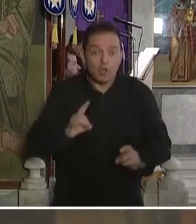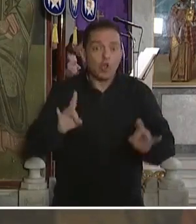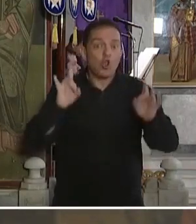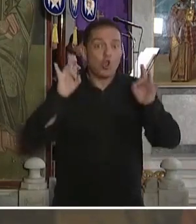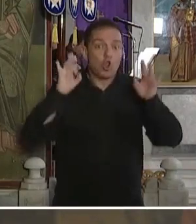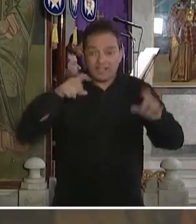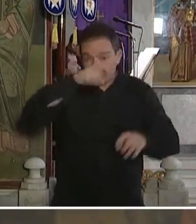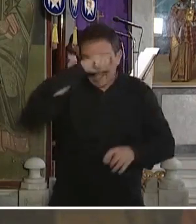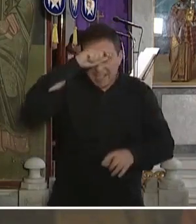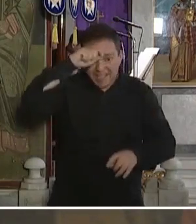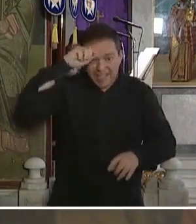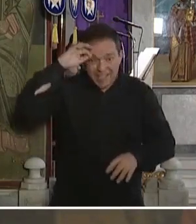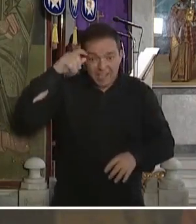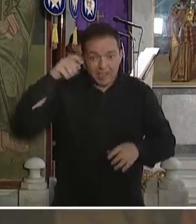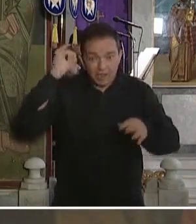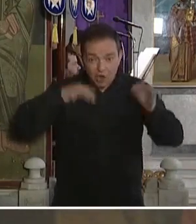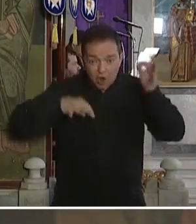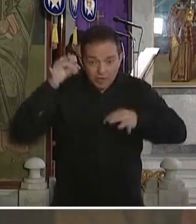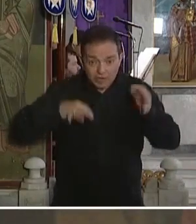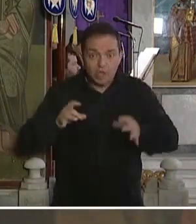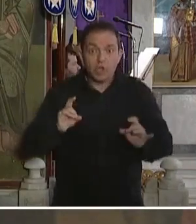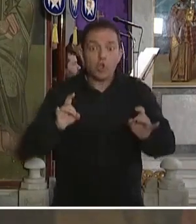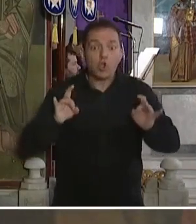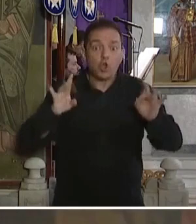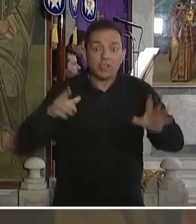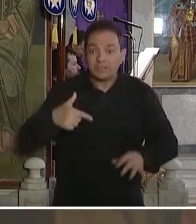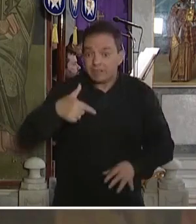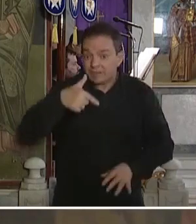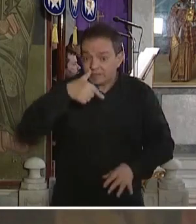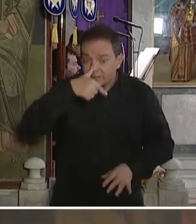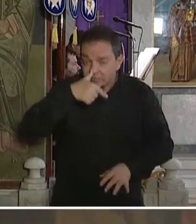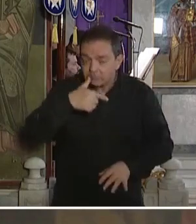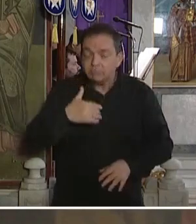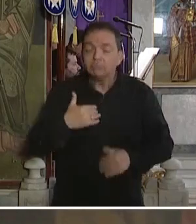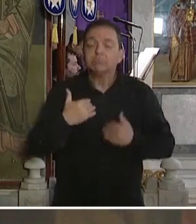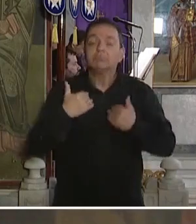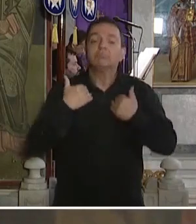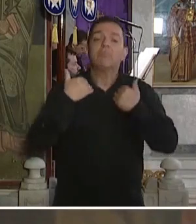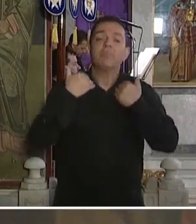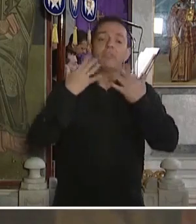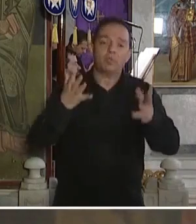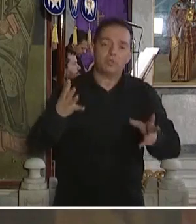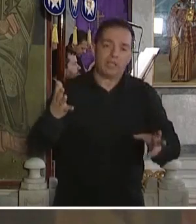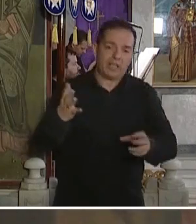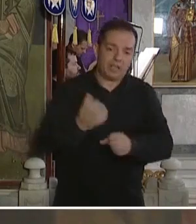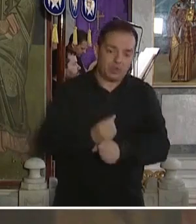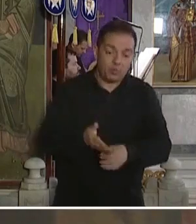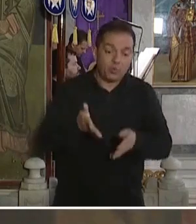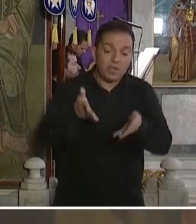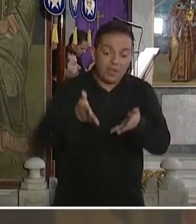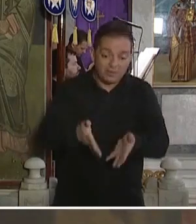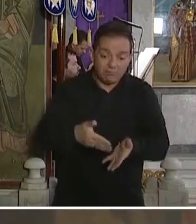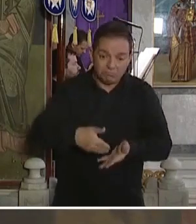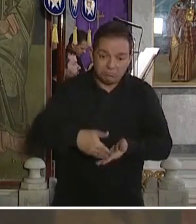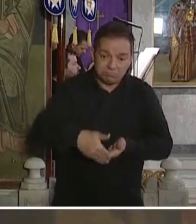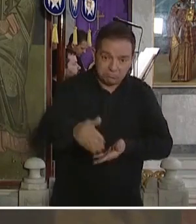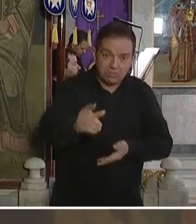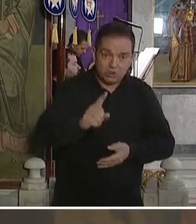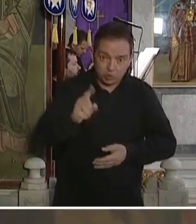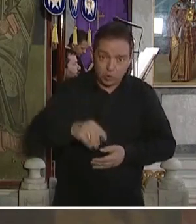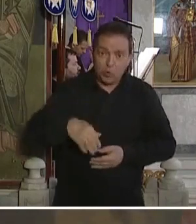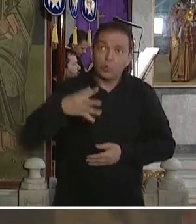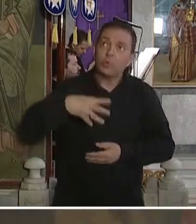χωρίς υδρότα, χωρίς ταπείνωση, δεν κερδίζει κανείς ούτε αυτή τη ζωή, ούτε την